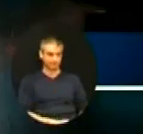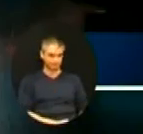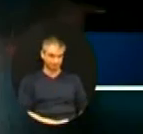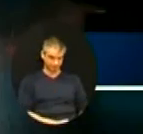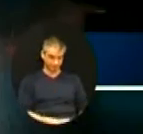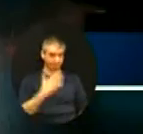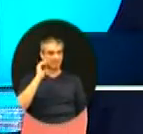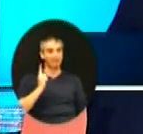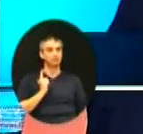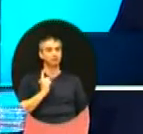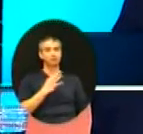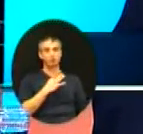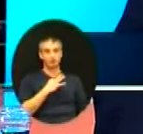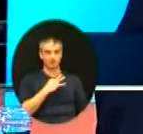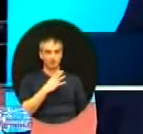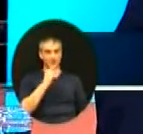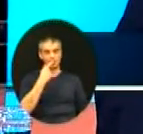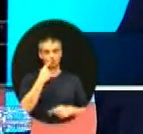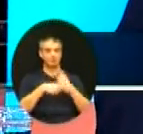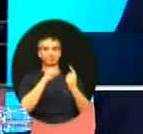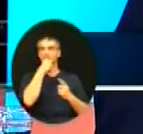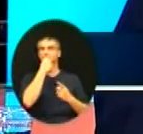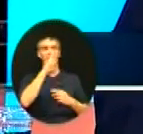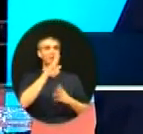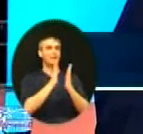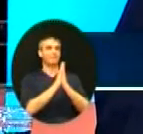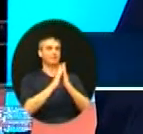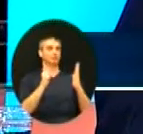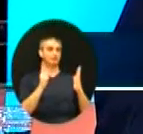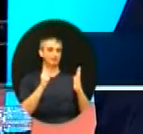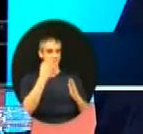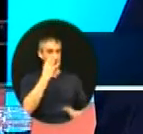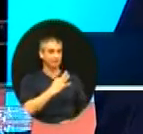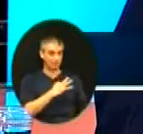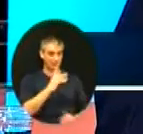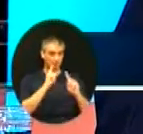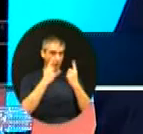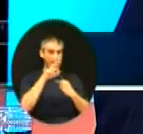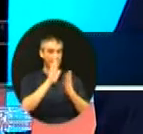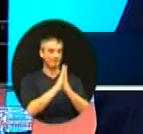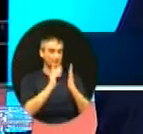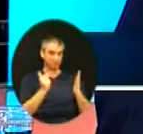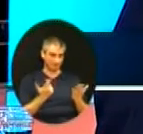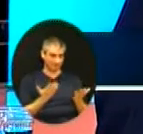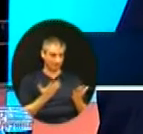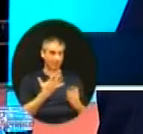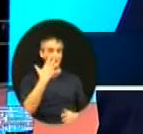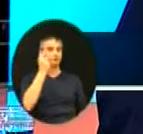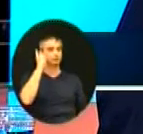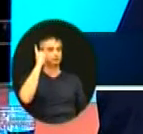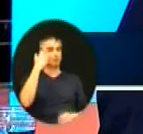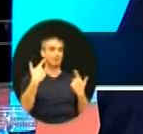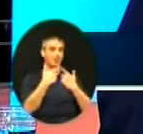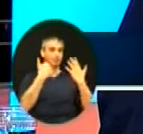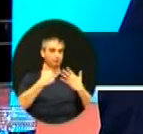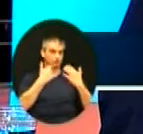17-18. קריאה האישית שלי היא על שנה היסטורית, 2017. שימו לב מה קורה ב-2017. 50 שנה